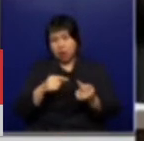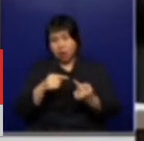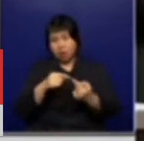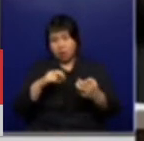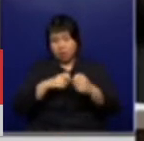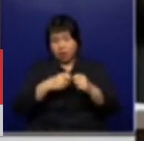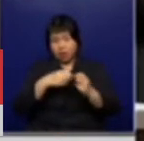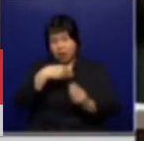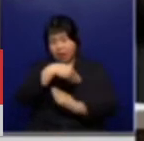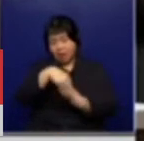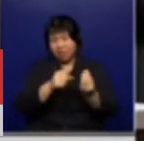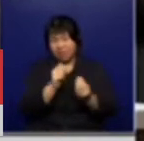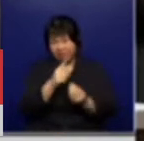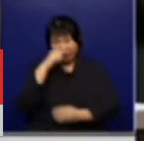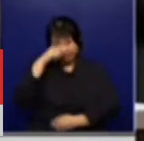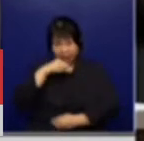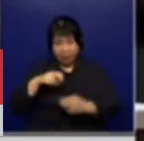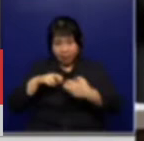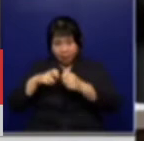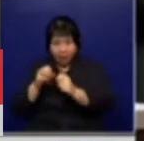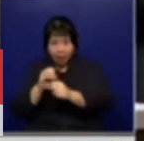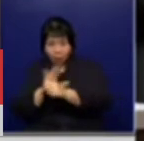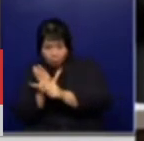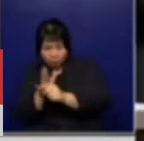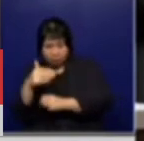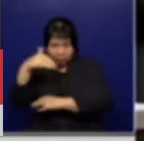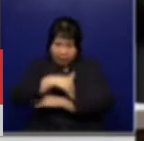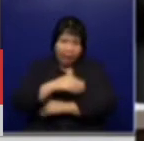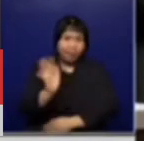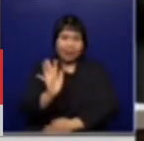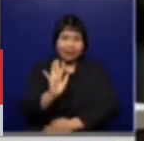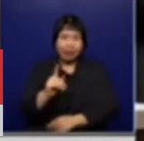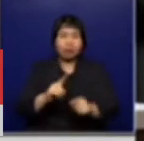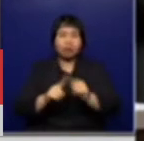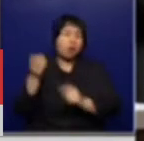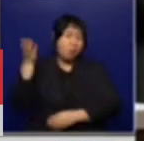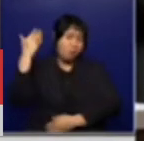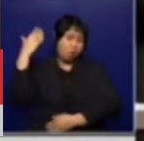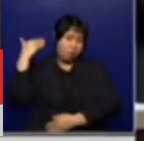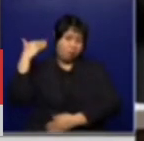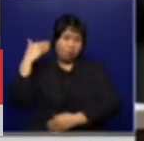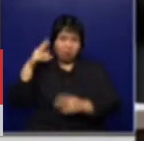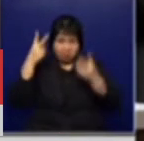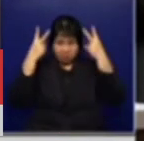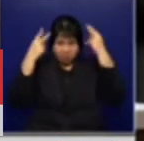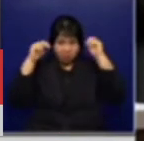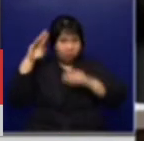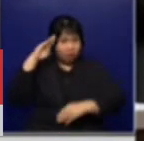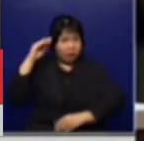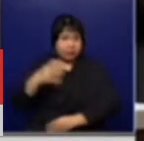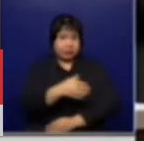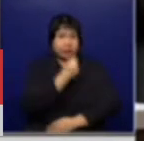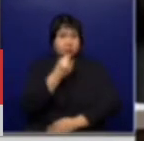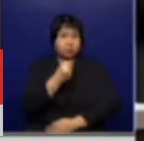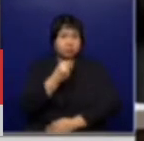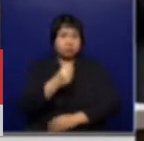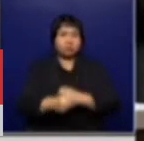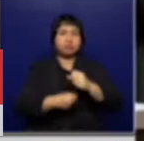ย่ในช่วงการเกิดวิกฤตโควิด-19ตั้งแต่พลเอกประยุทธ์จันทร์โอชาทำการรัฐประหาร